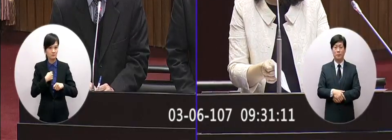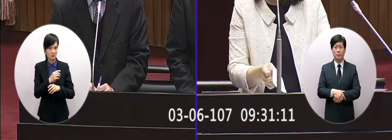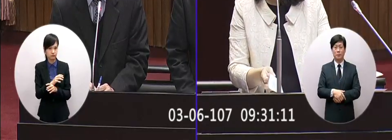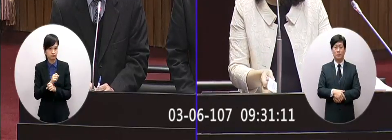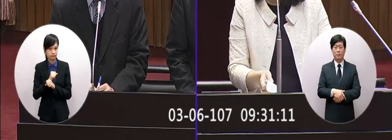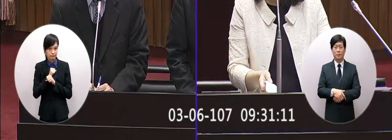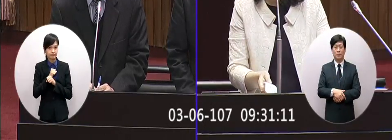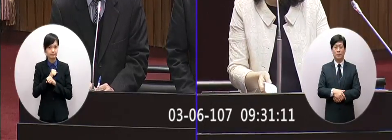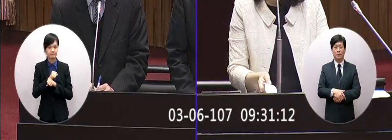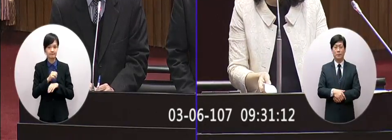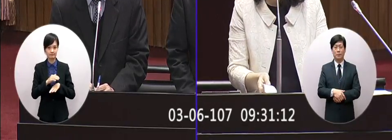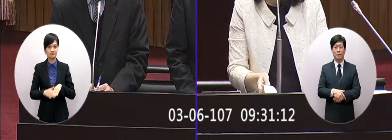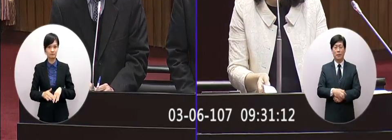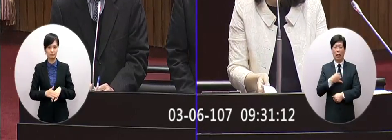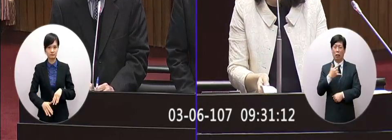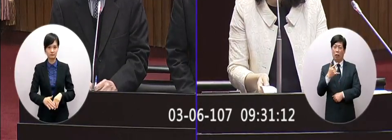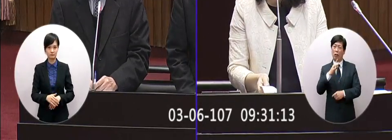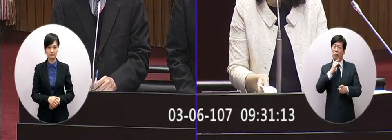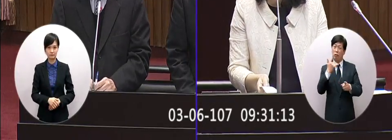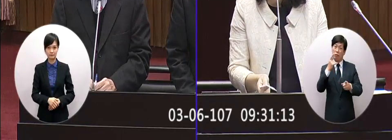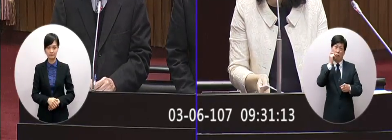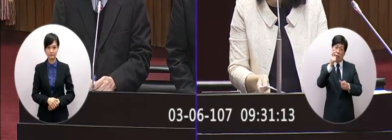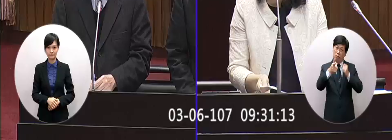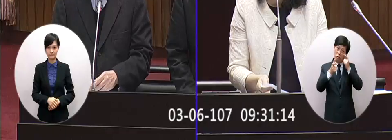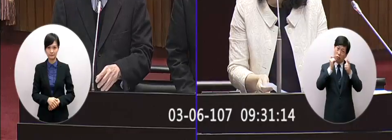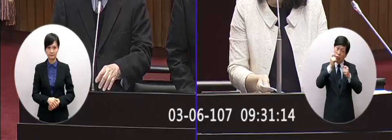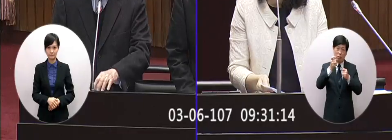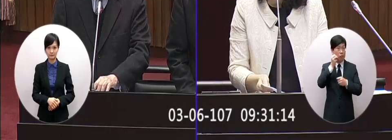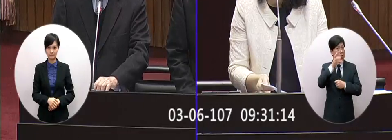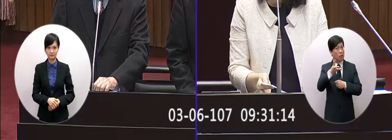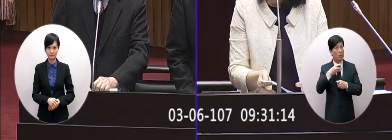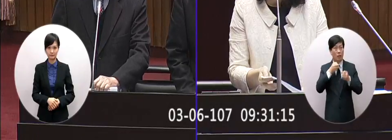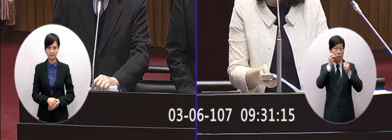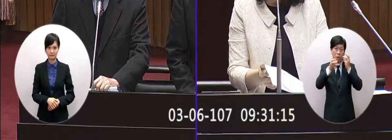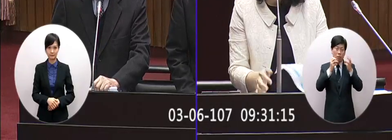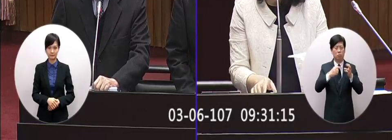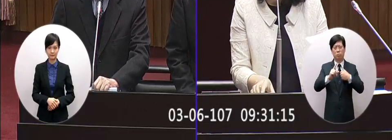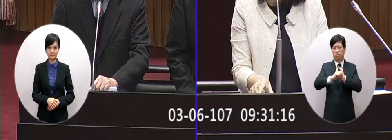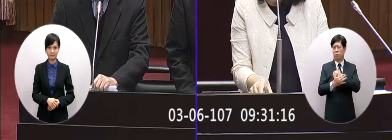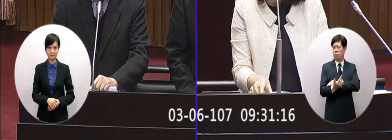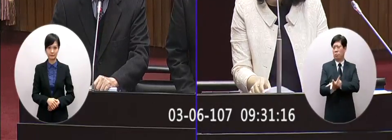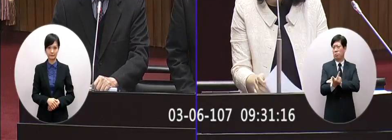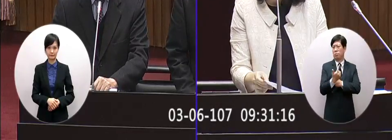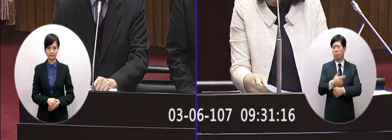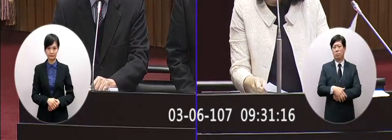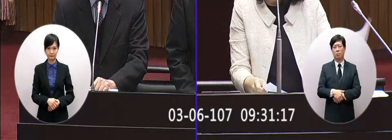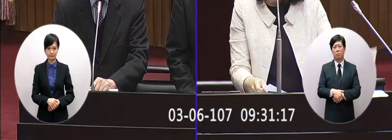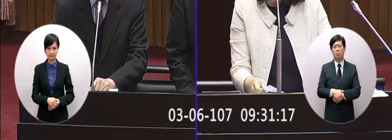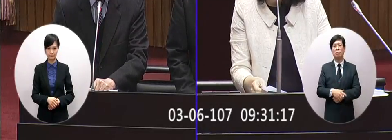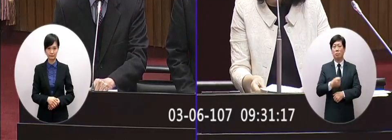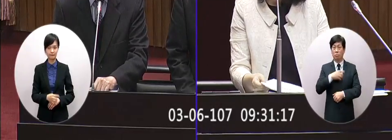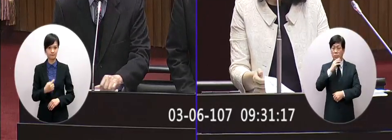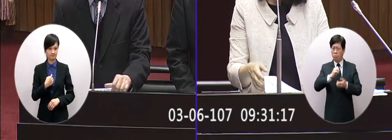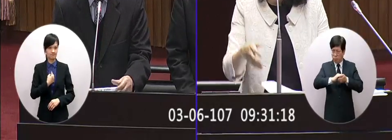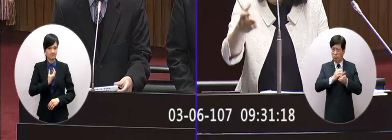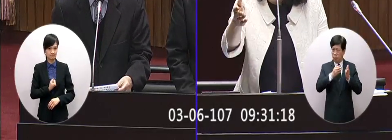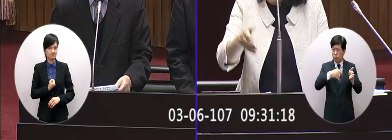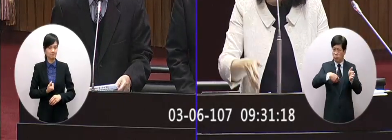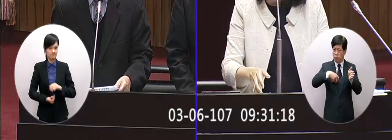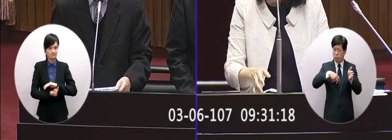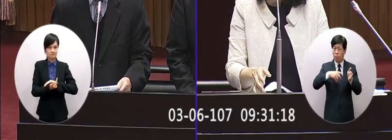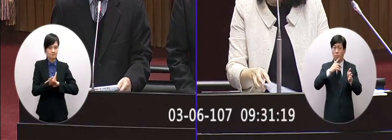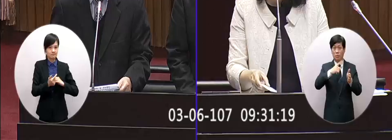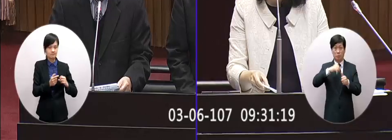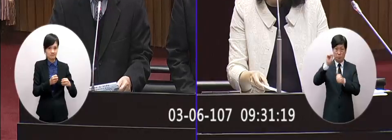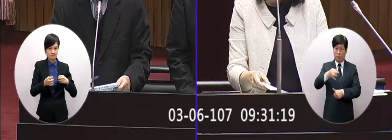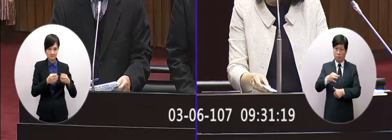心的来把这个事情好好规划。 你不要说这个要6个月、6个月，还是3个月、3个月，尽速嘛？现在大家都是要走这一条路嘛？ 我们一定会积极检讨， 宁愿